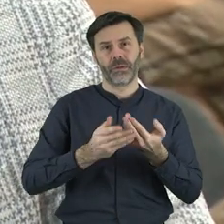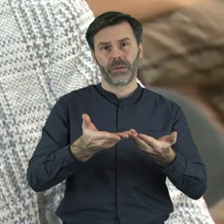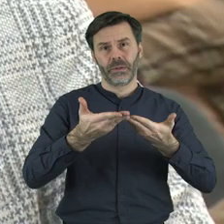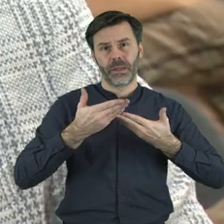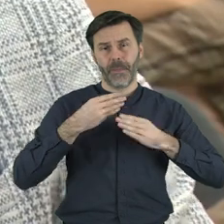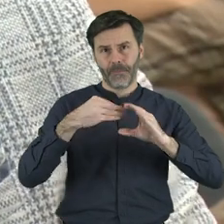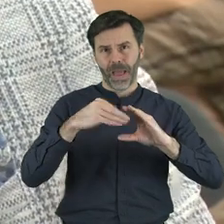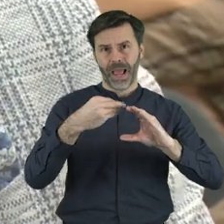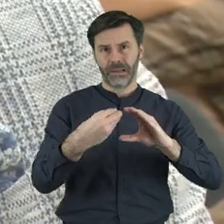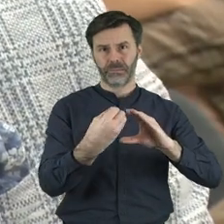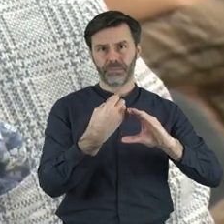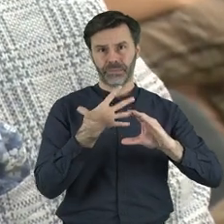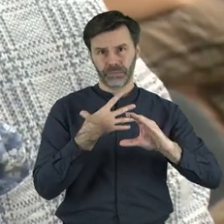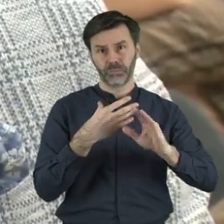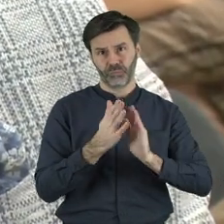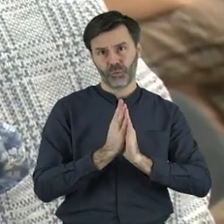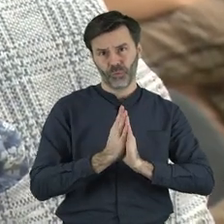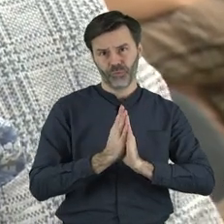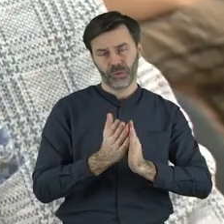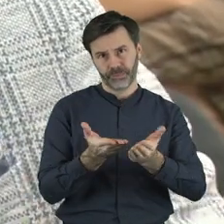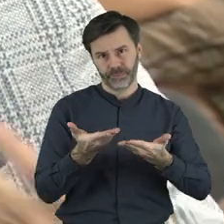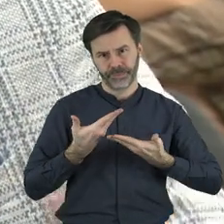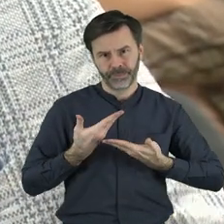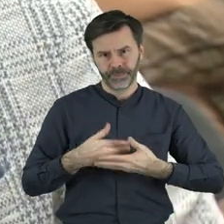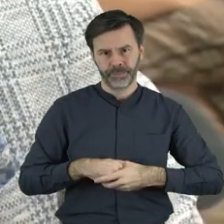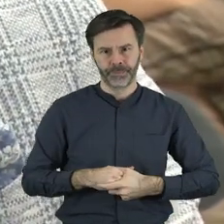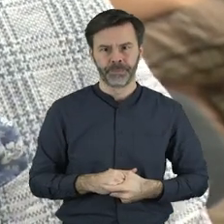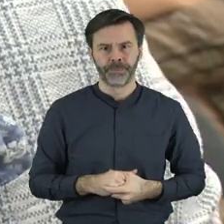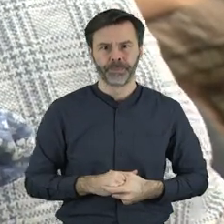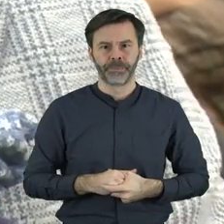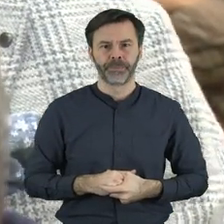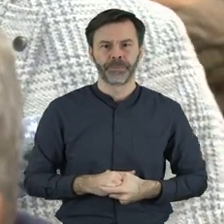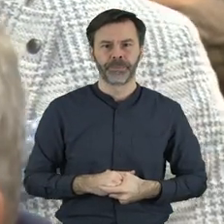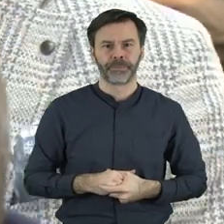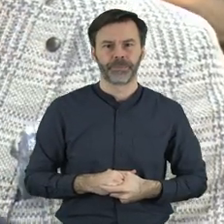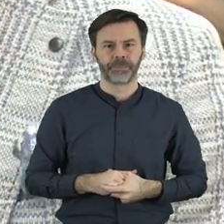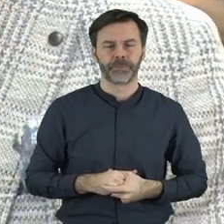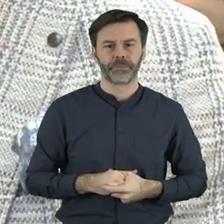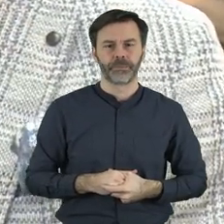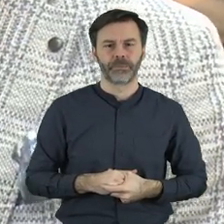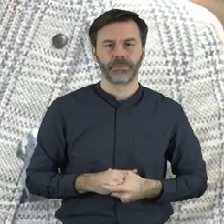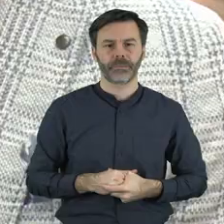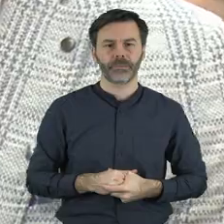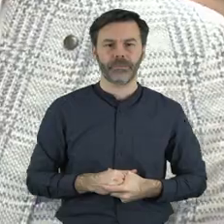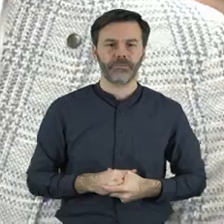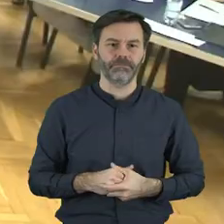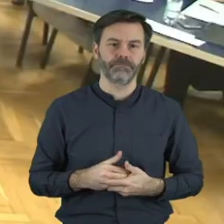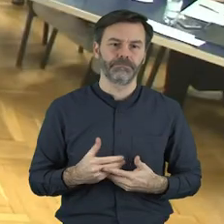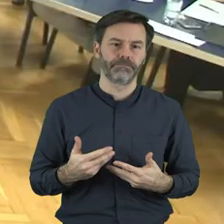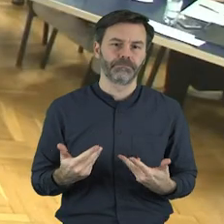taką prośbę złożyć tutaj i czy mógłbym też? No oczywiście w przewidzianym przez procedury terminie.